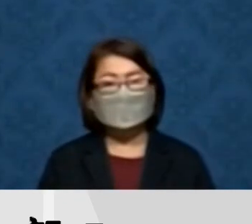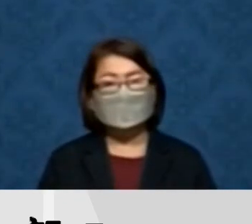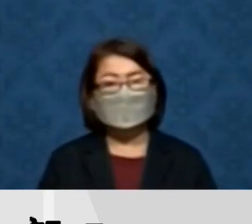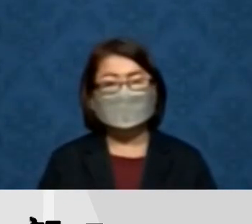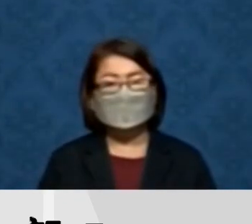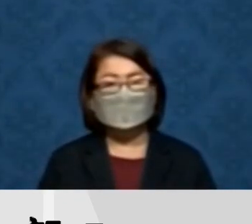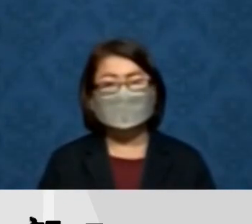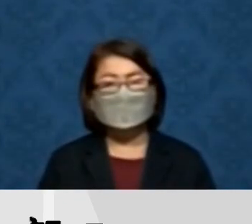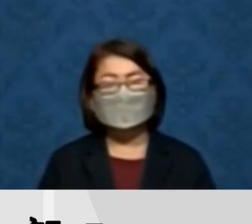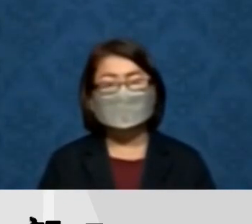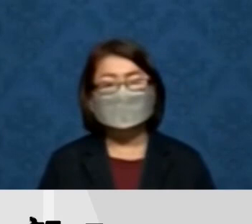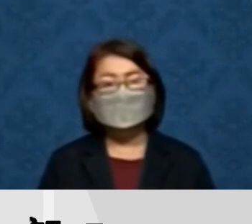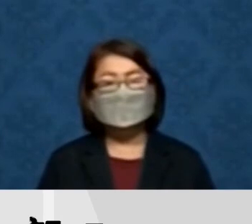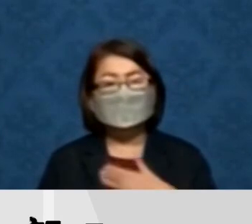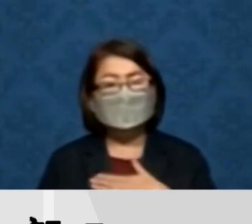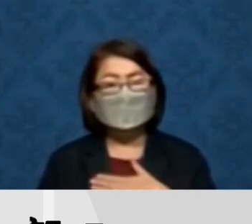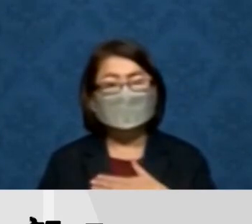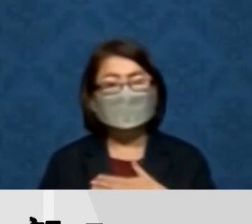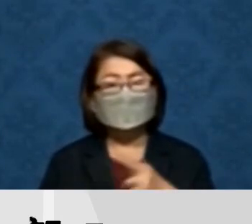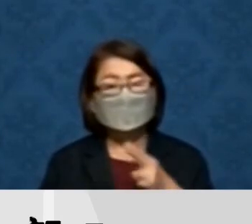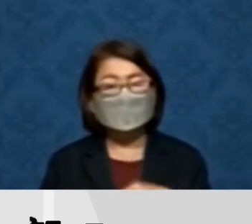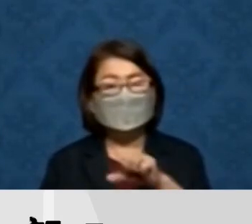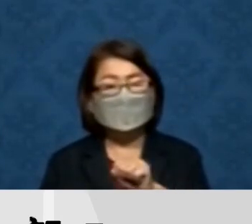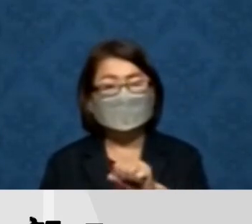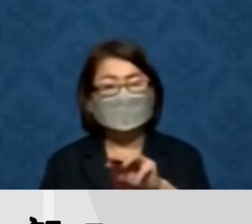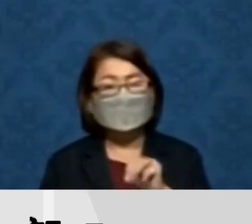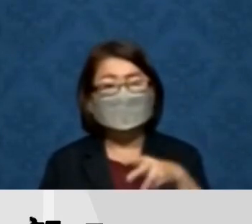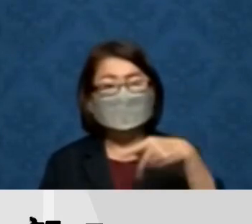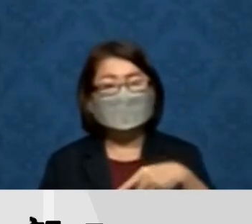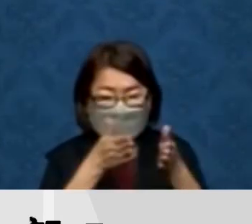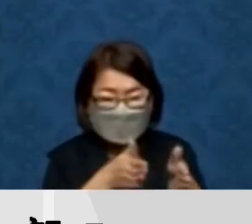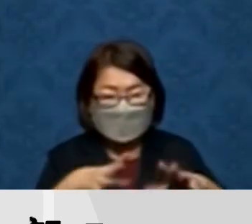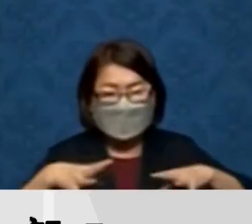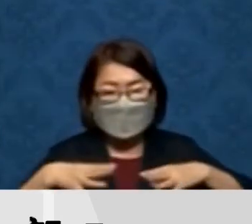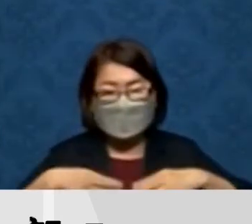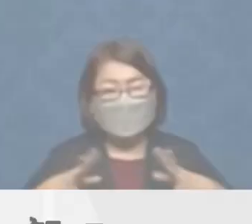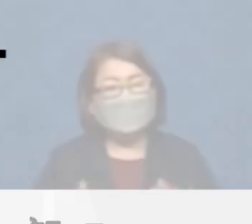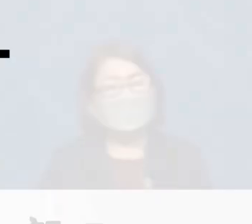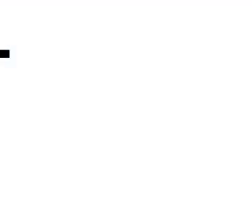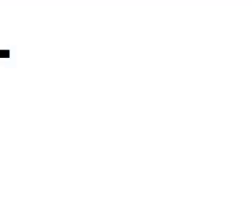คุณชัยวุฒินะฮะนี่ก็เป็น6รายชื่อนะฮะกับยติที่ยื่นซักฟอกไม่ไว้วางใจในครั้งนี้นะครับ